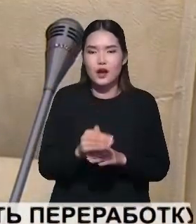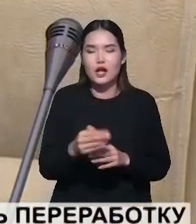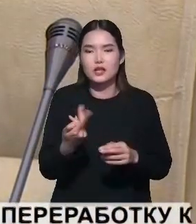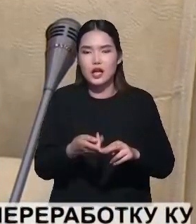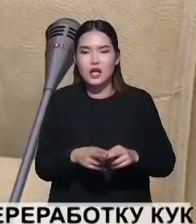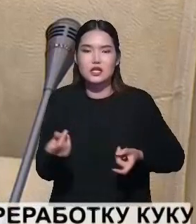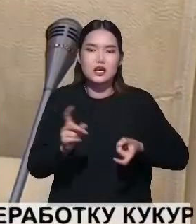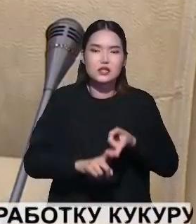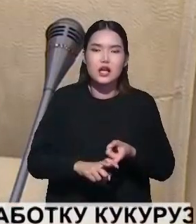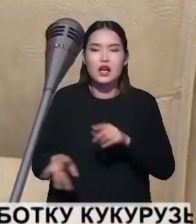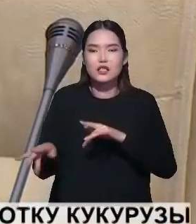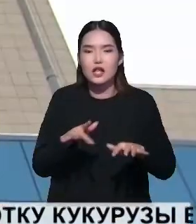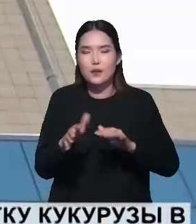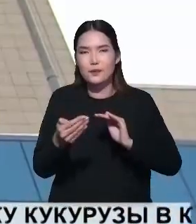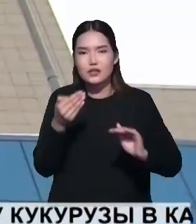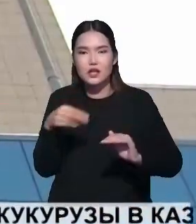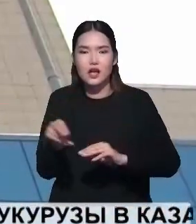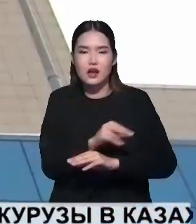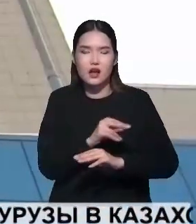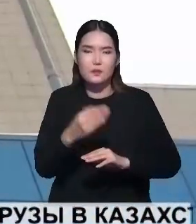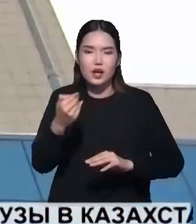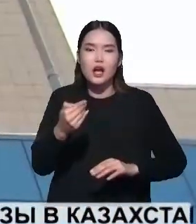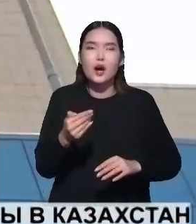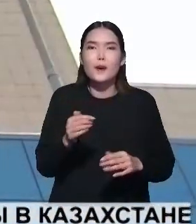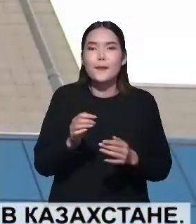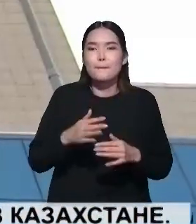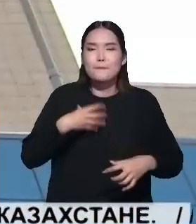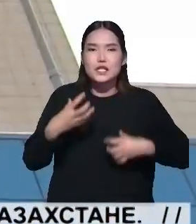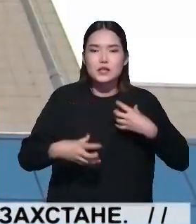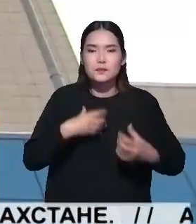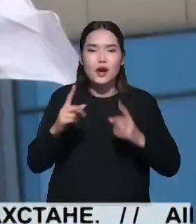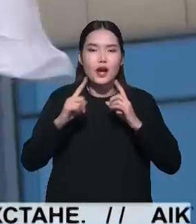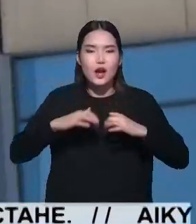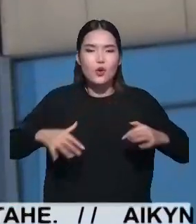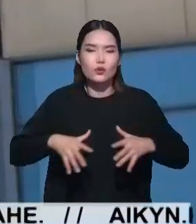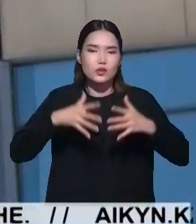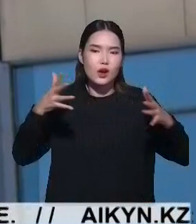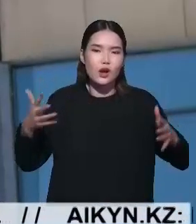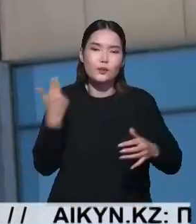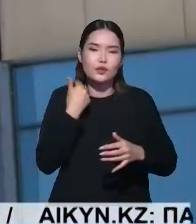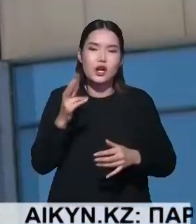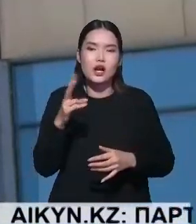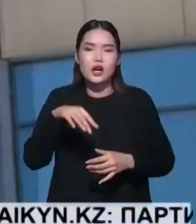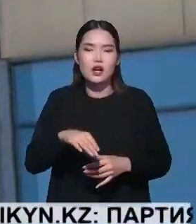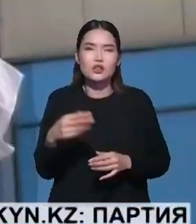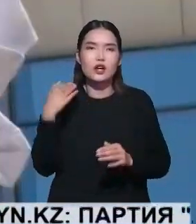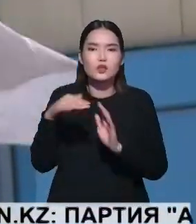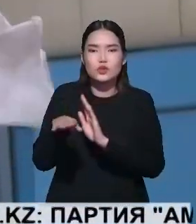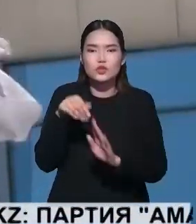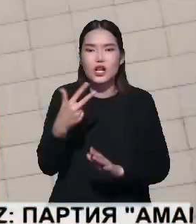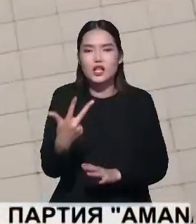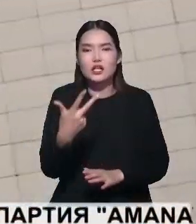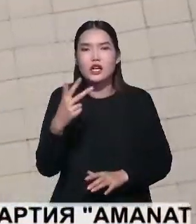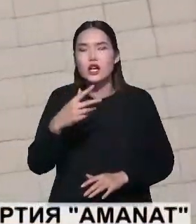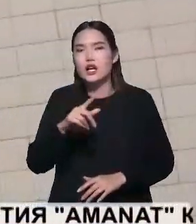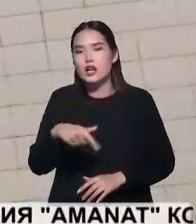с проведением ремонтных работ. Беспокоит аудиторскую палату и огромные долги КТЖ. Сейчас компания задолжала почти 3 триллиона тенге,